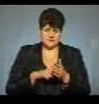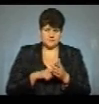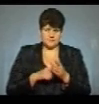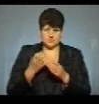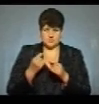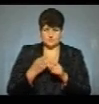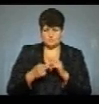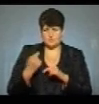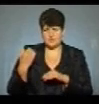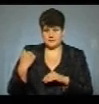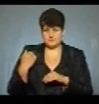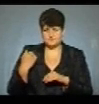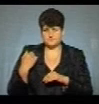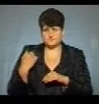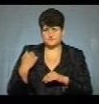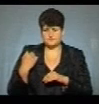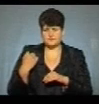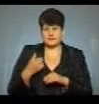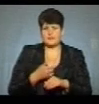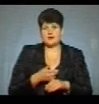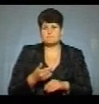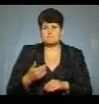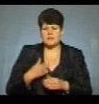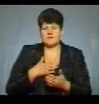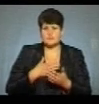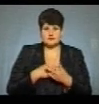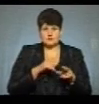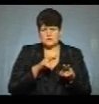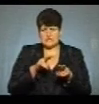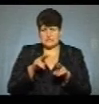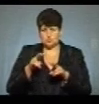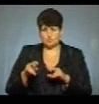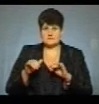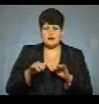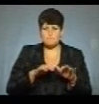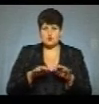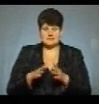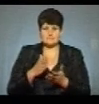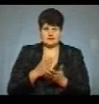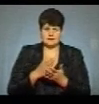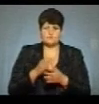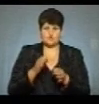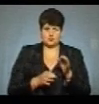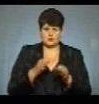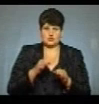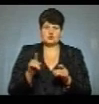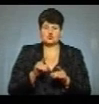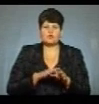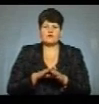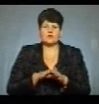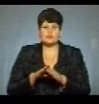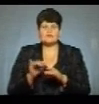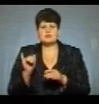ще до попереднього. Ми активно слідкуємо за процесом, який відбувається в суді щодо виконавців